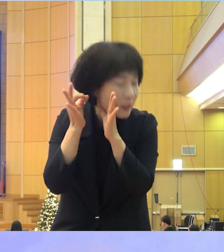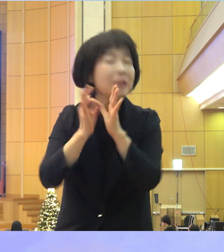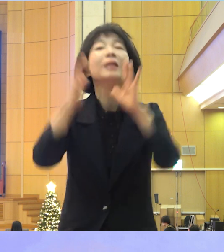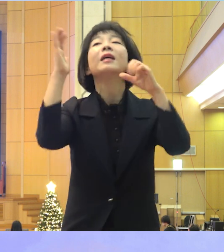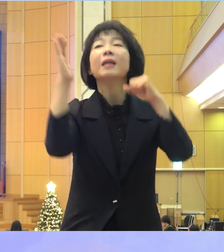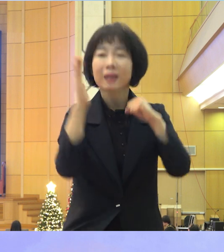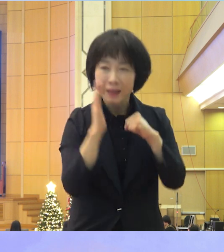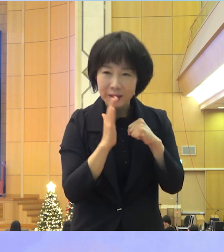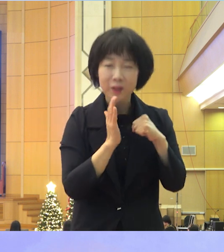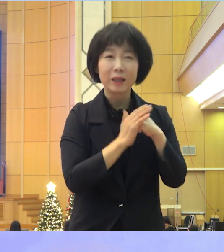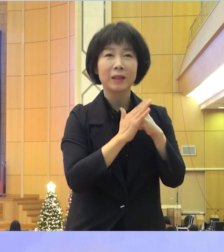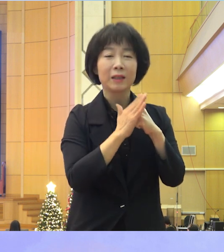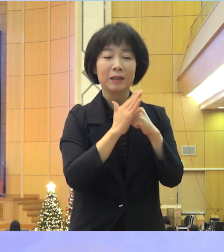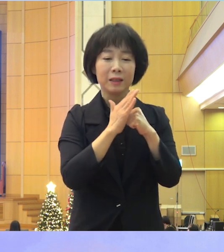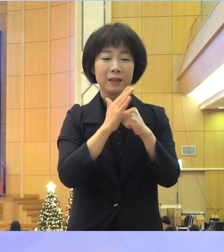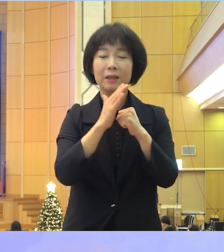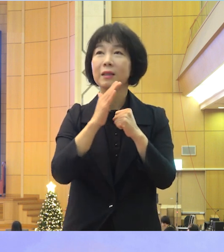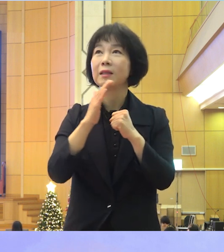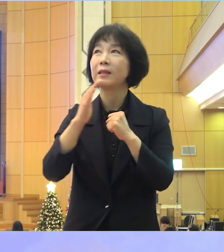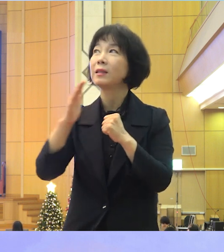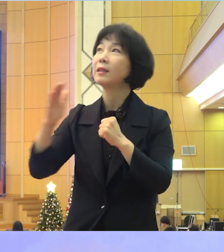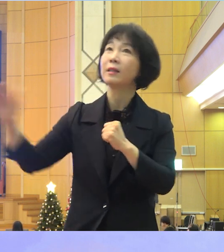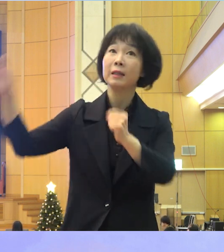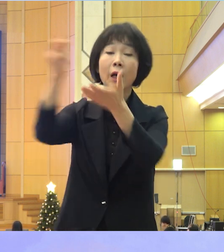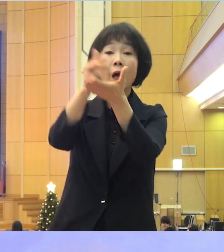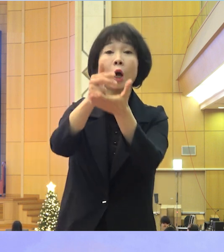지음성 들리니